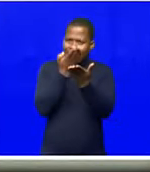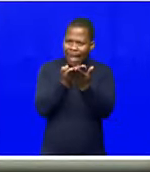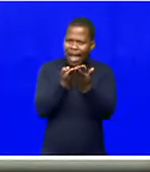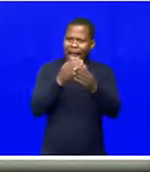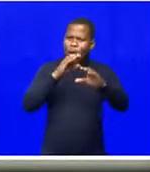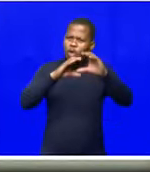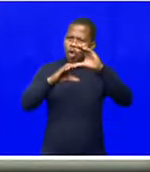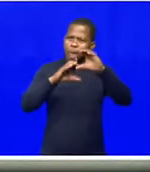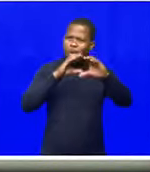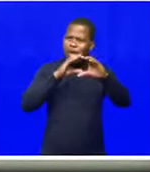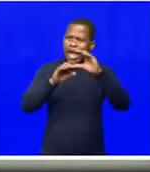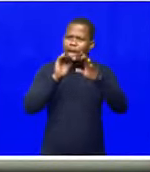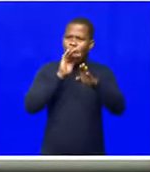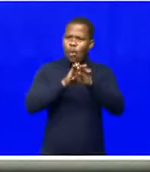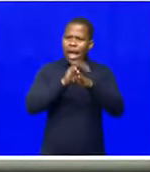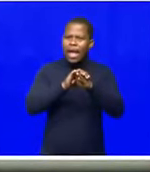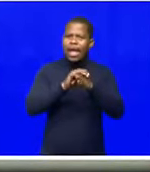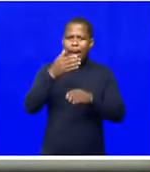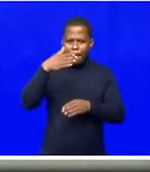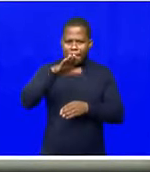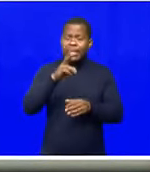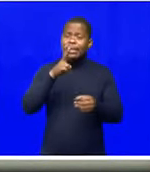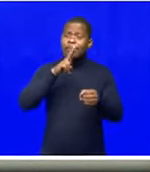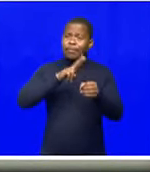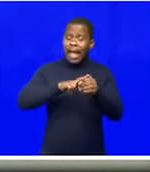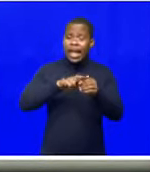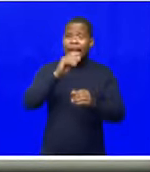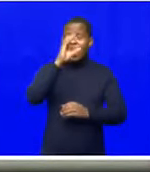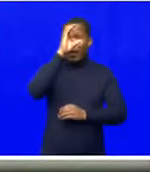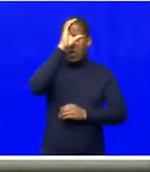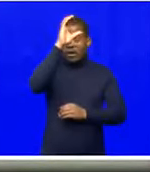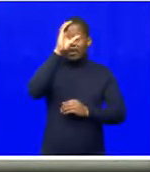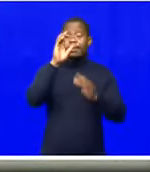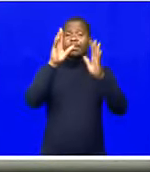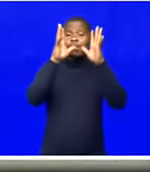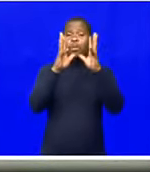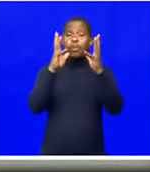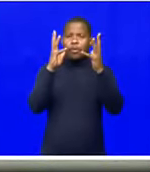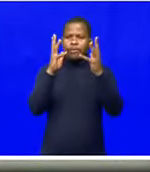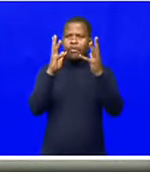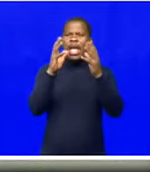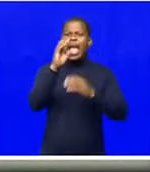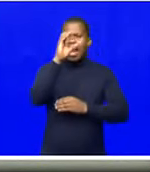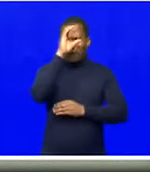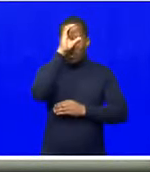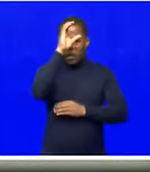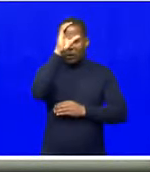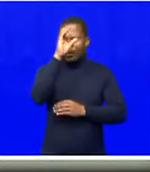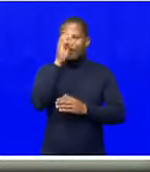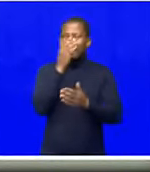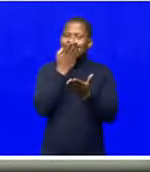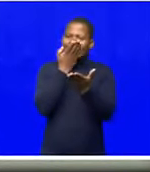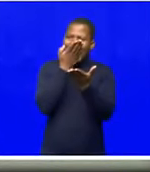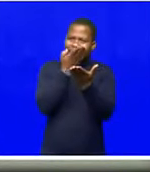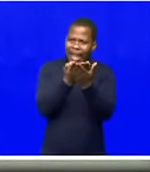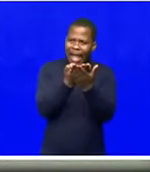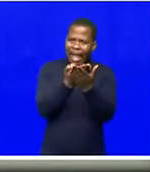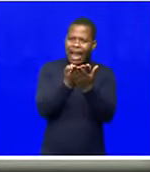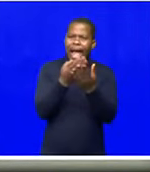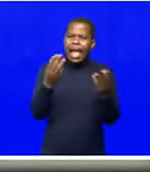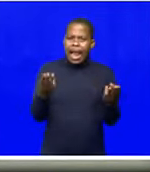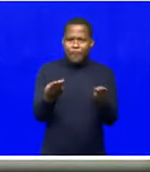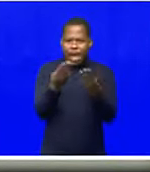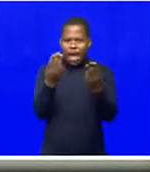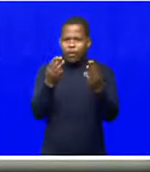ngcoco siphinde sinicelele nakubo nakuyo imiphakathi oyintindlunkulu ukuthi nemane nkosi